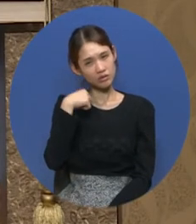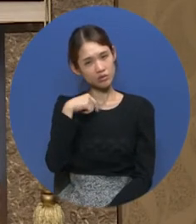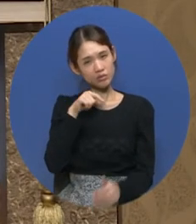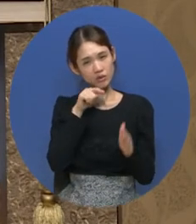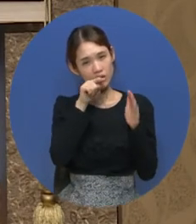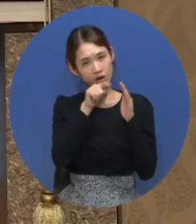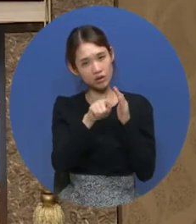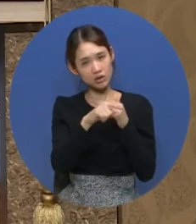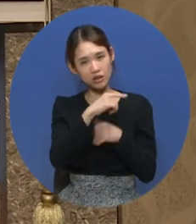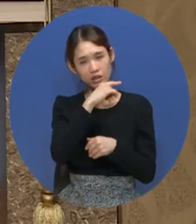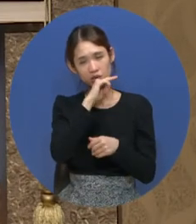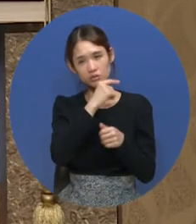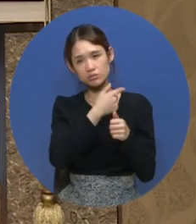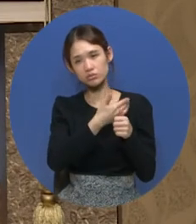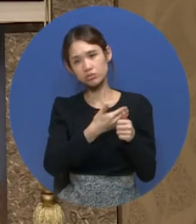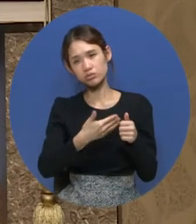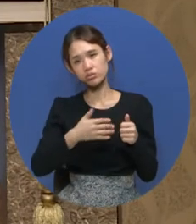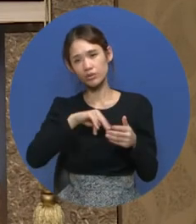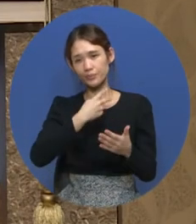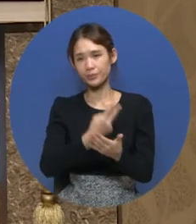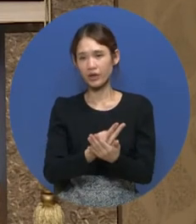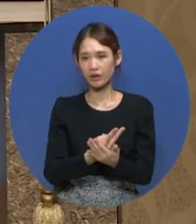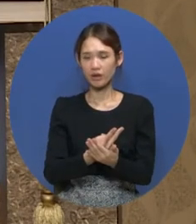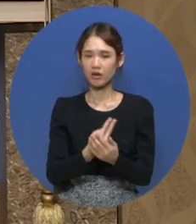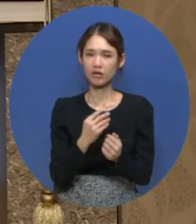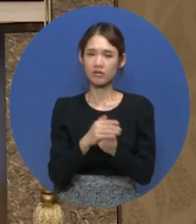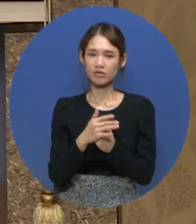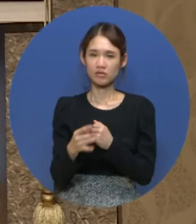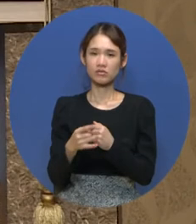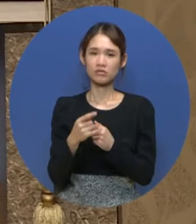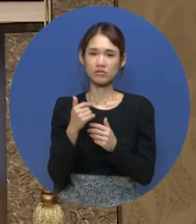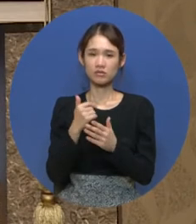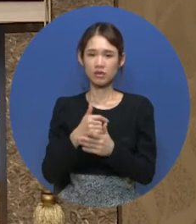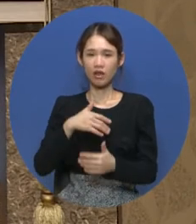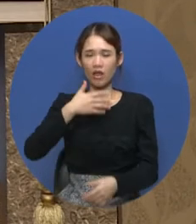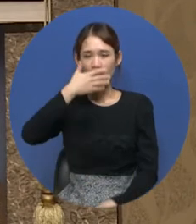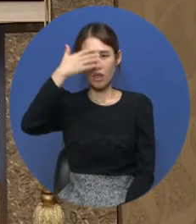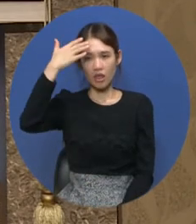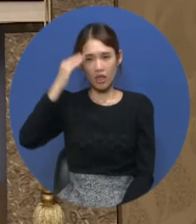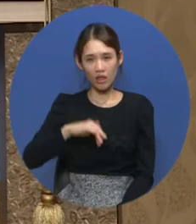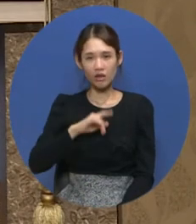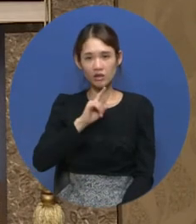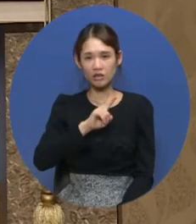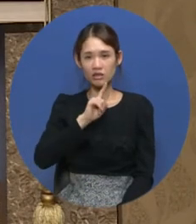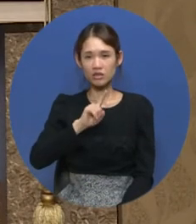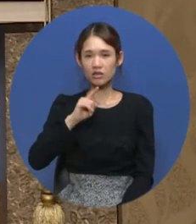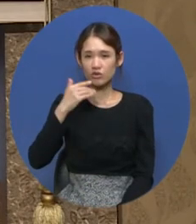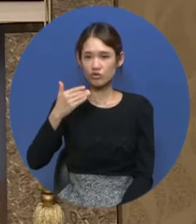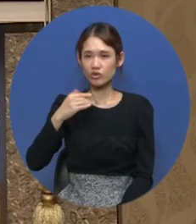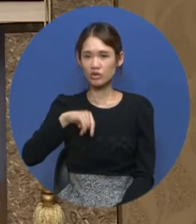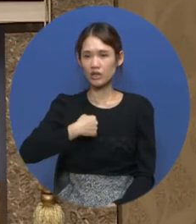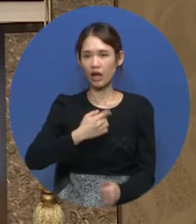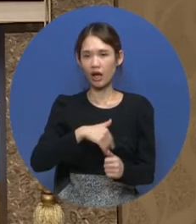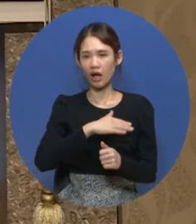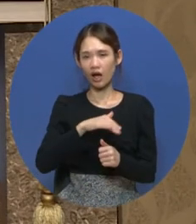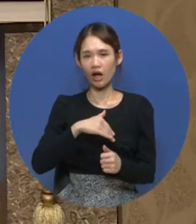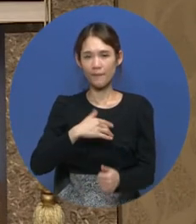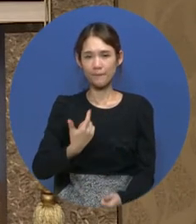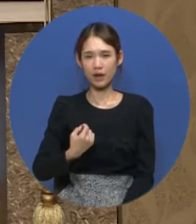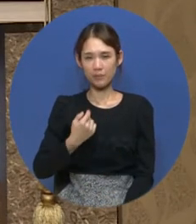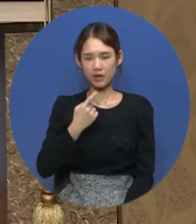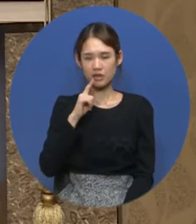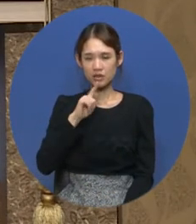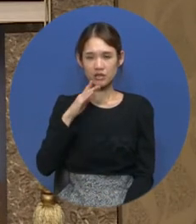피를 흘리고 거의 쓰러져 하셨어요 그래서 그분이 또 다행히 의 129 를 어떻게 자기의 이제 그런 걱정 잃는 글로발